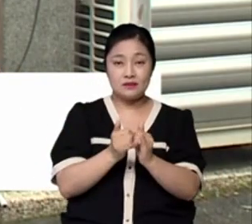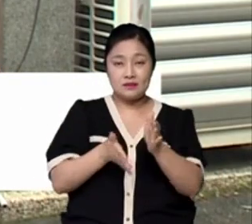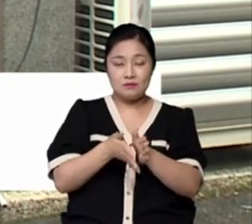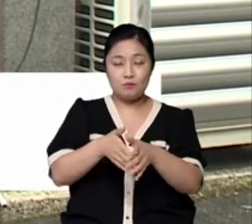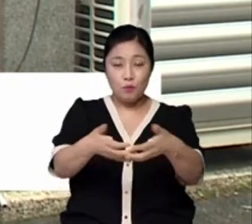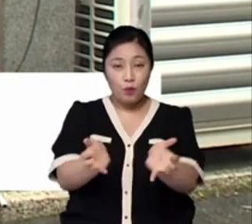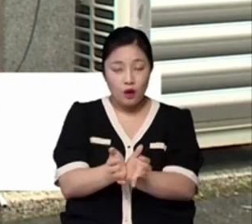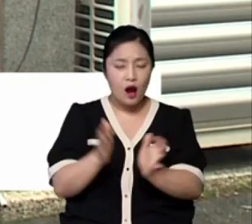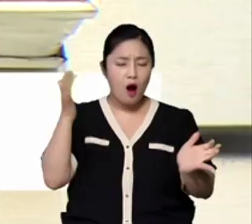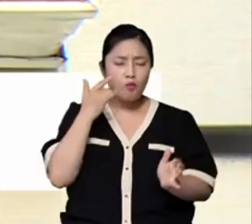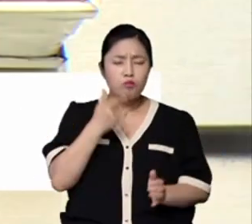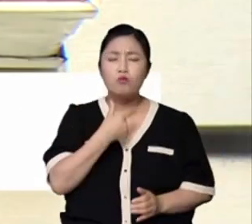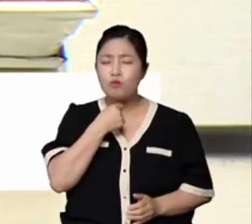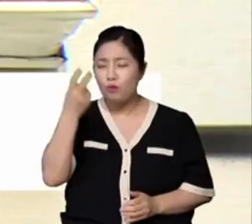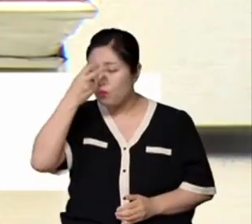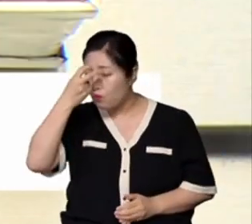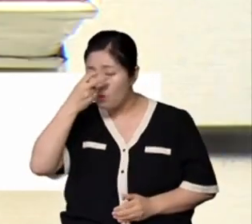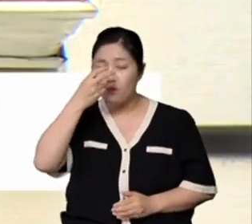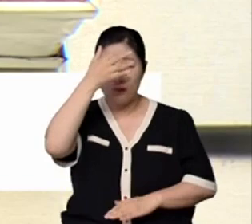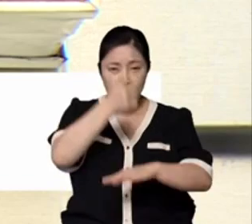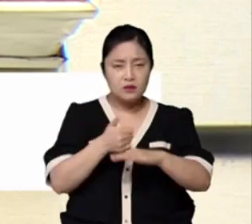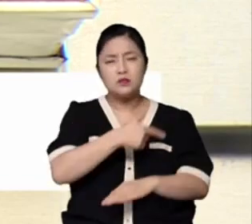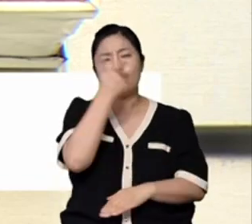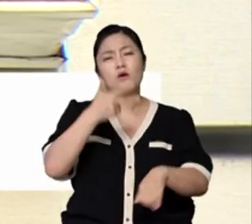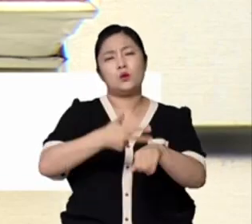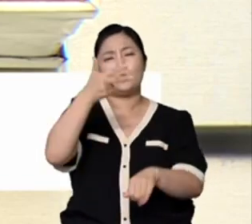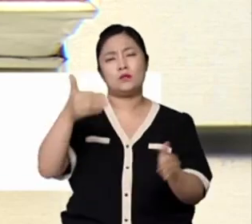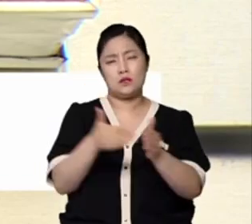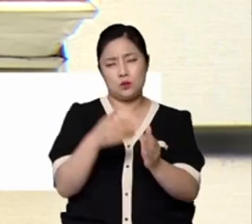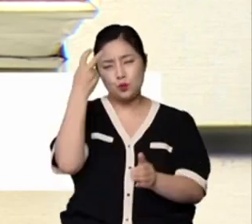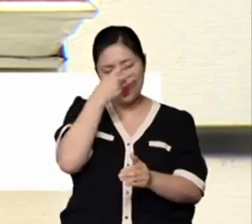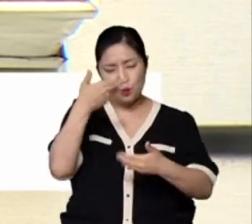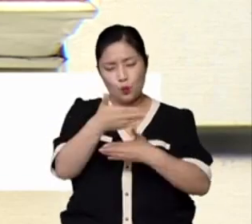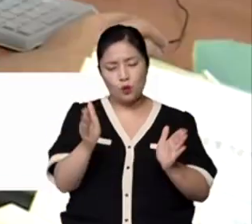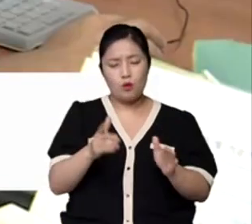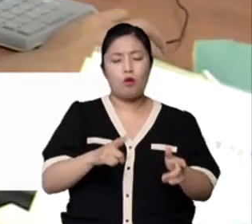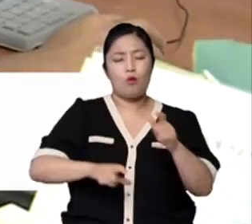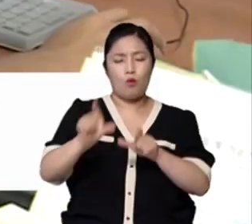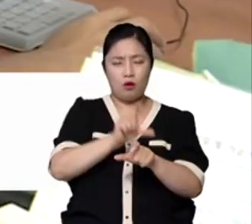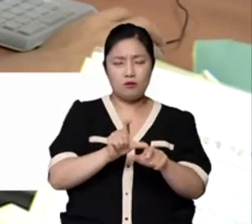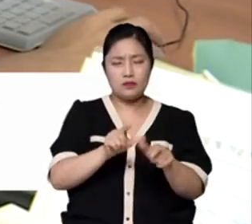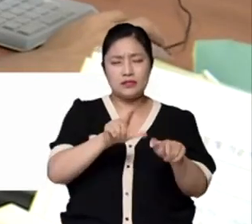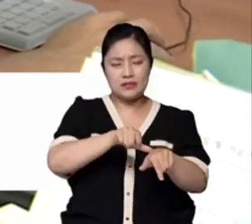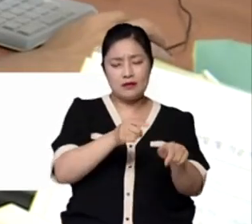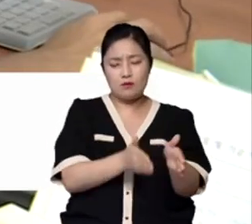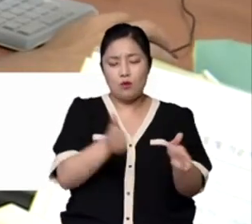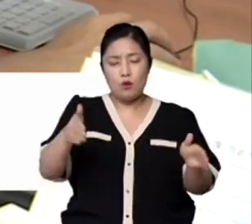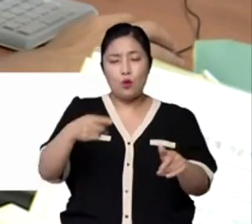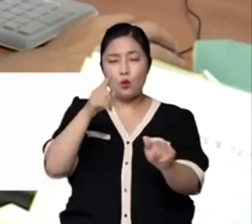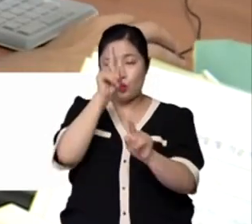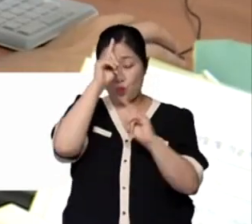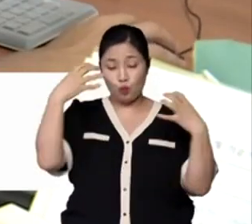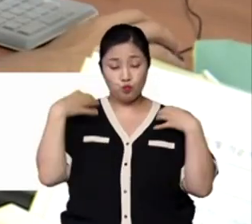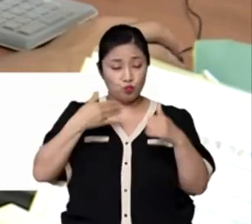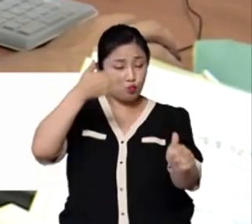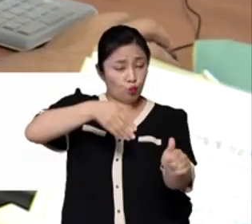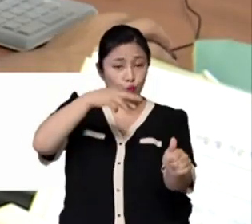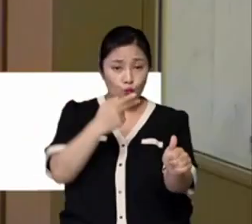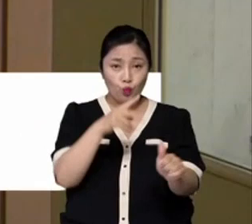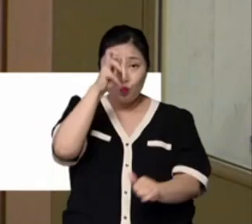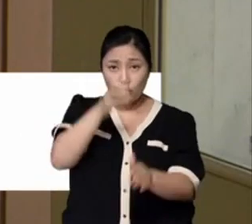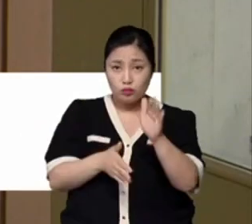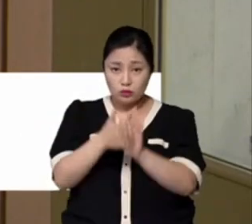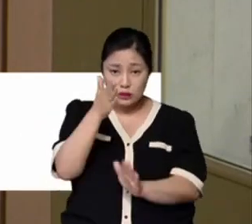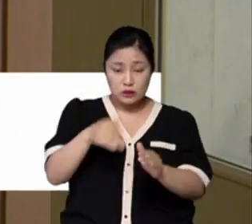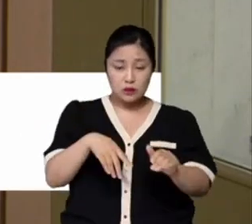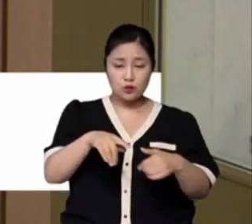모임은 학부모 수요 조사를 통해 저녁 7시까지 돌봄교실을 확대 운영하라는 교육부 권고에도 불구하고 광주